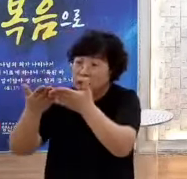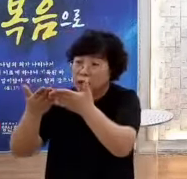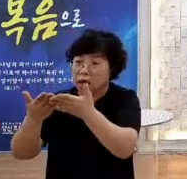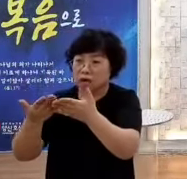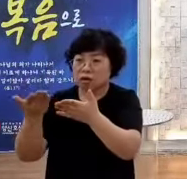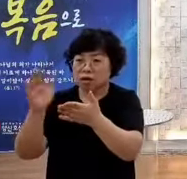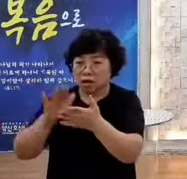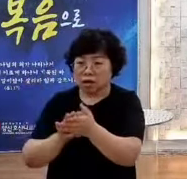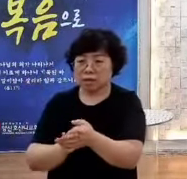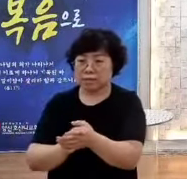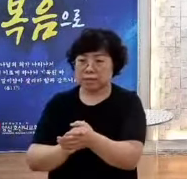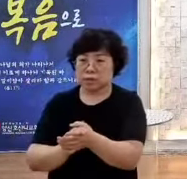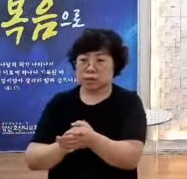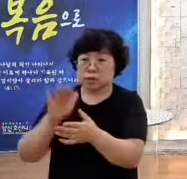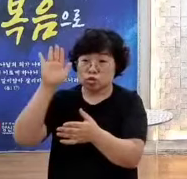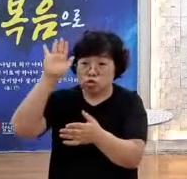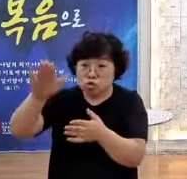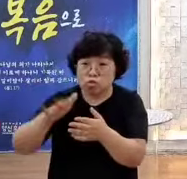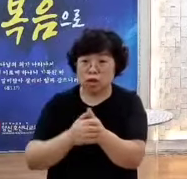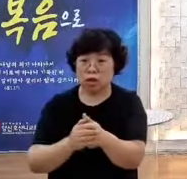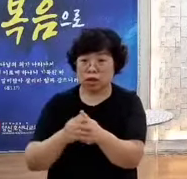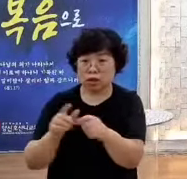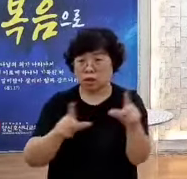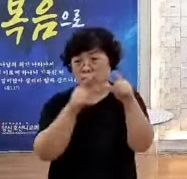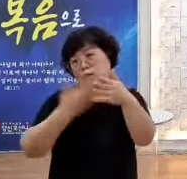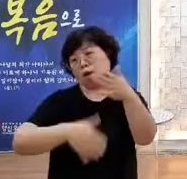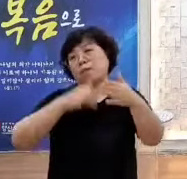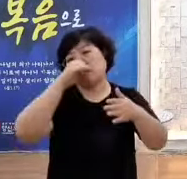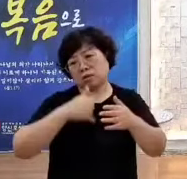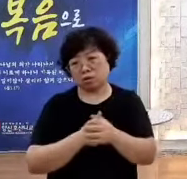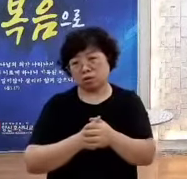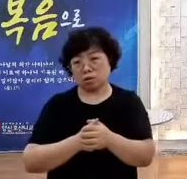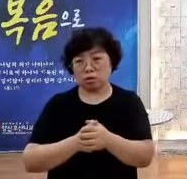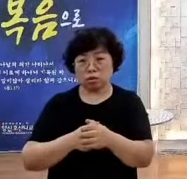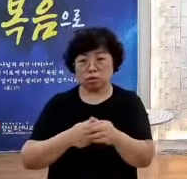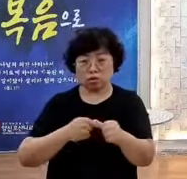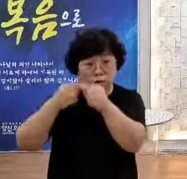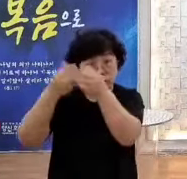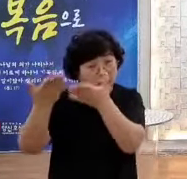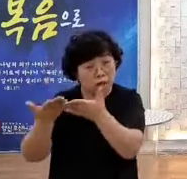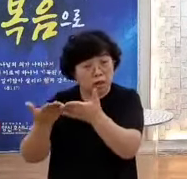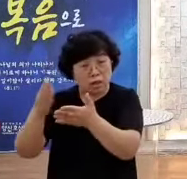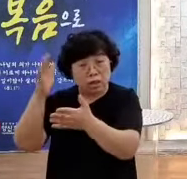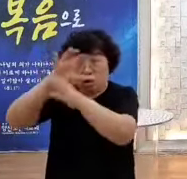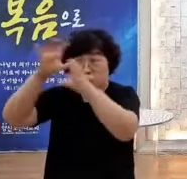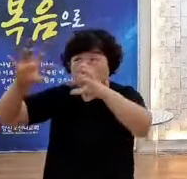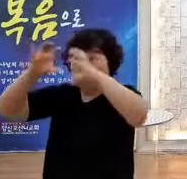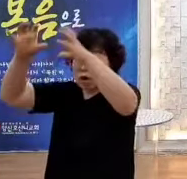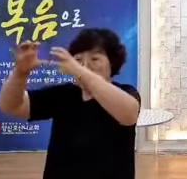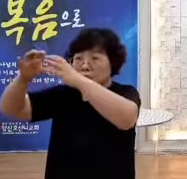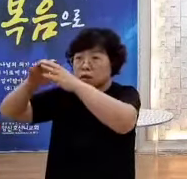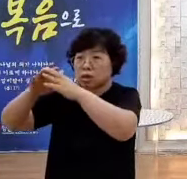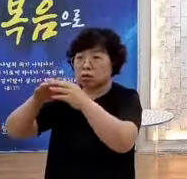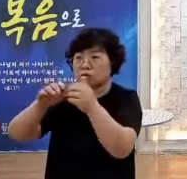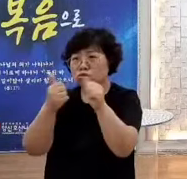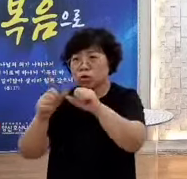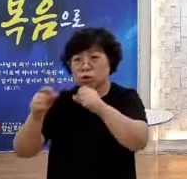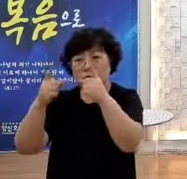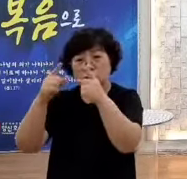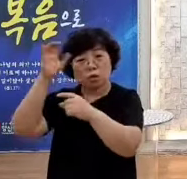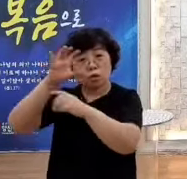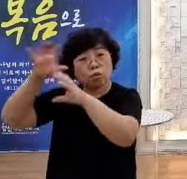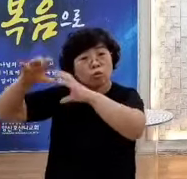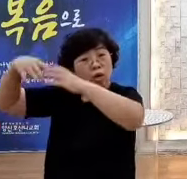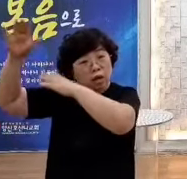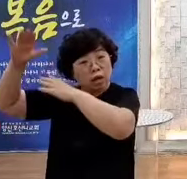아니라 뭐가 남았어요? 그럼 우리가 이제 구원받았어요? 이제부터 뭐 해야 돼요, 그럼? 이게 없는